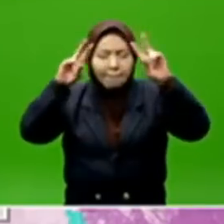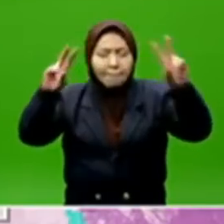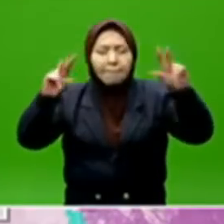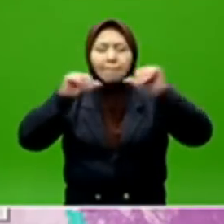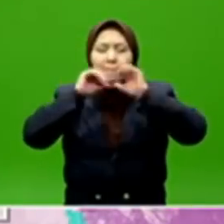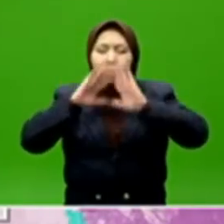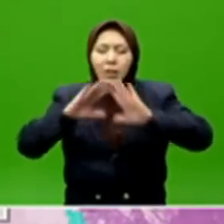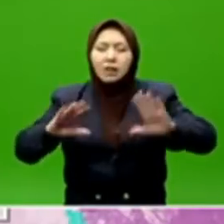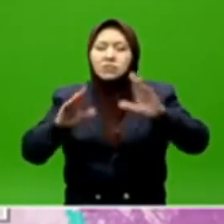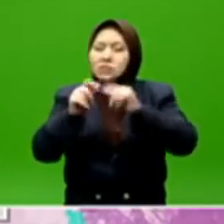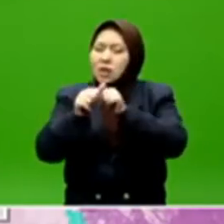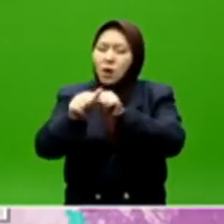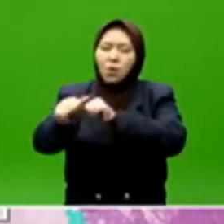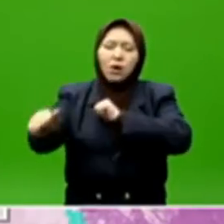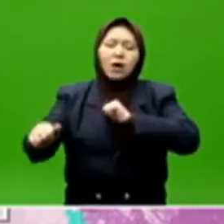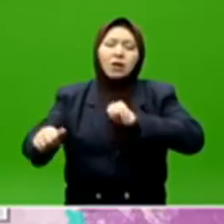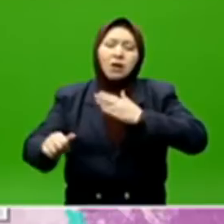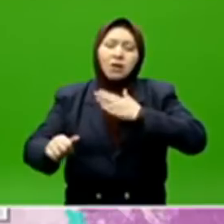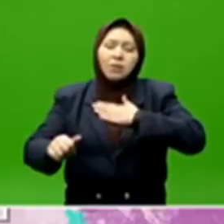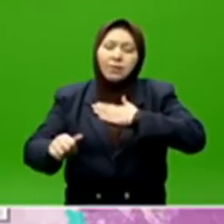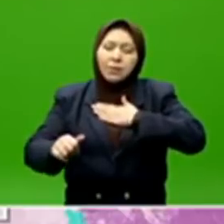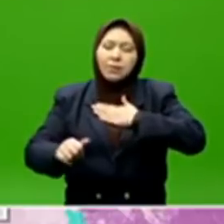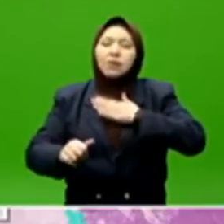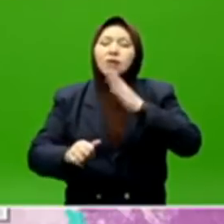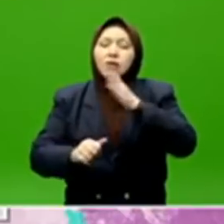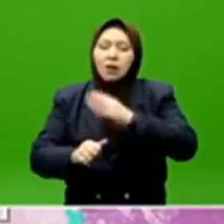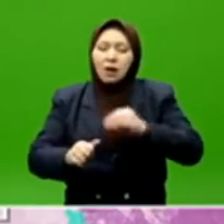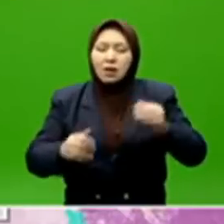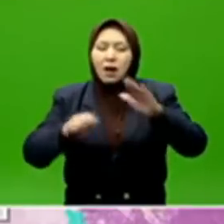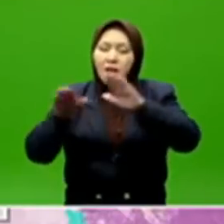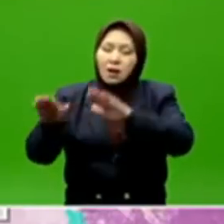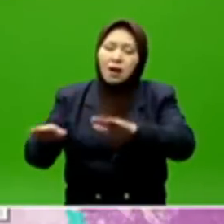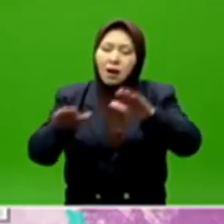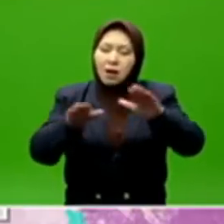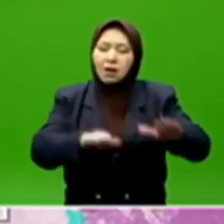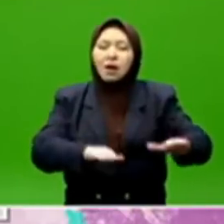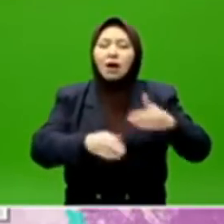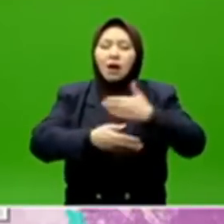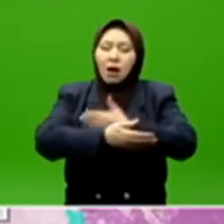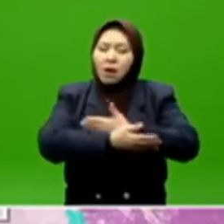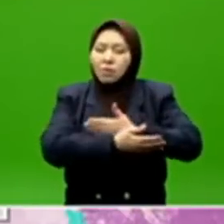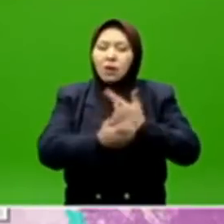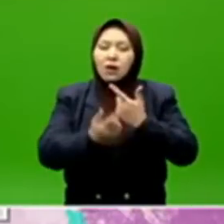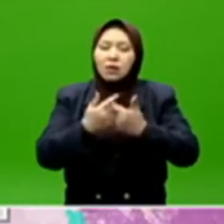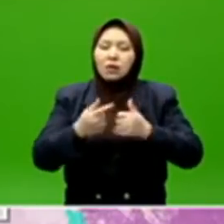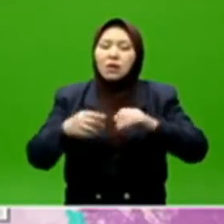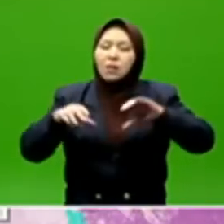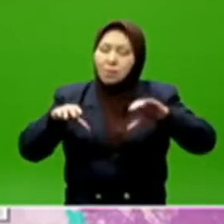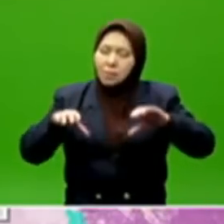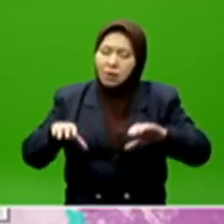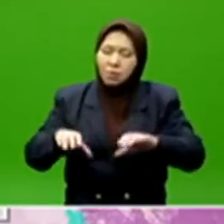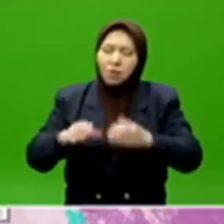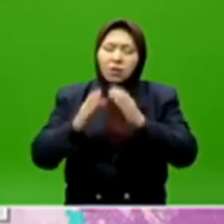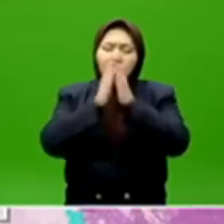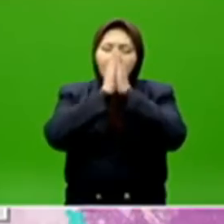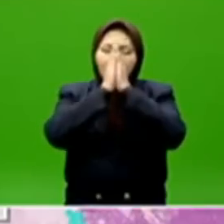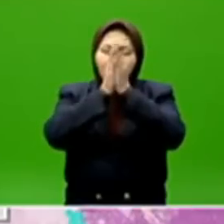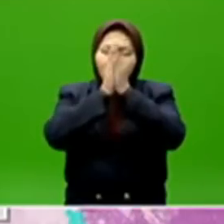واجنبني وبني أن نعبد الأصنام